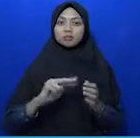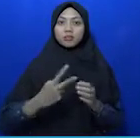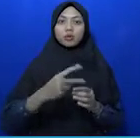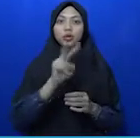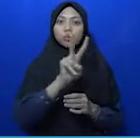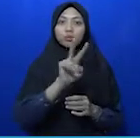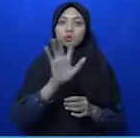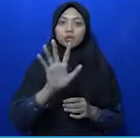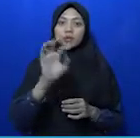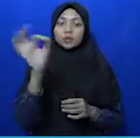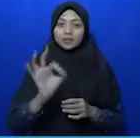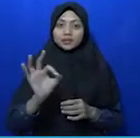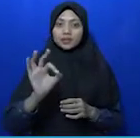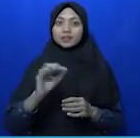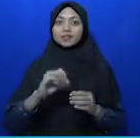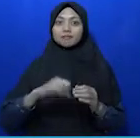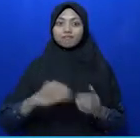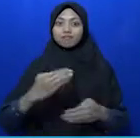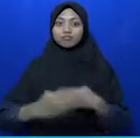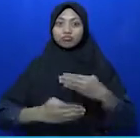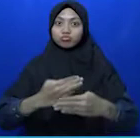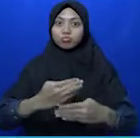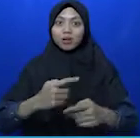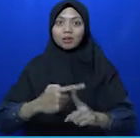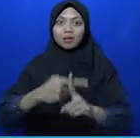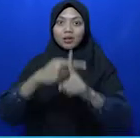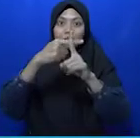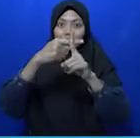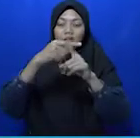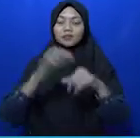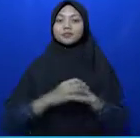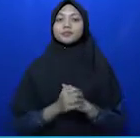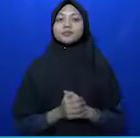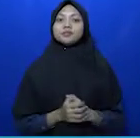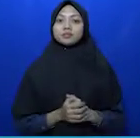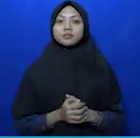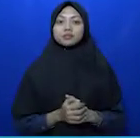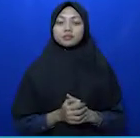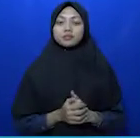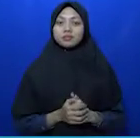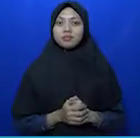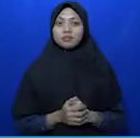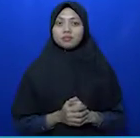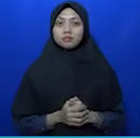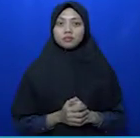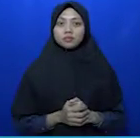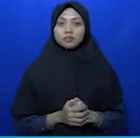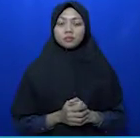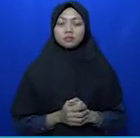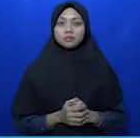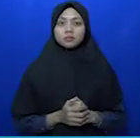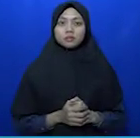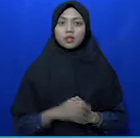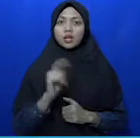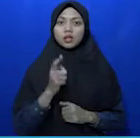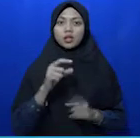sama bertahap sejak tahun kelima itu udah baku. Kemudian yang lebih lagi yang apa